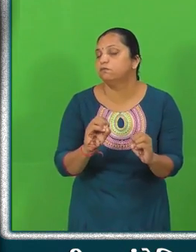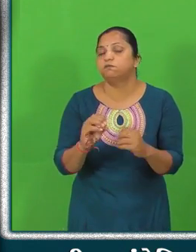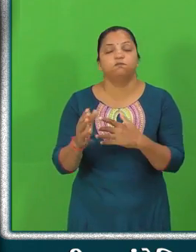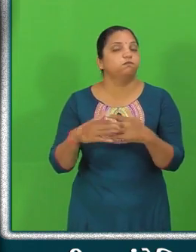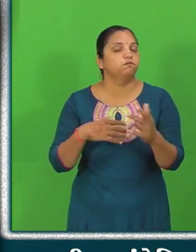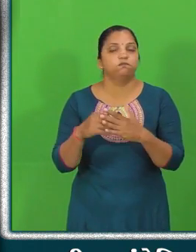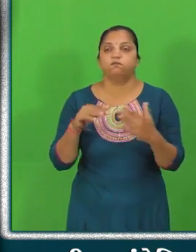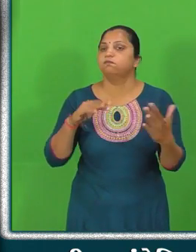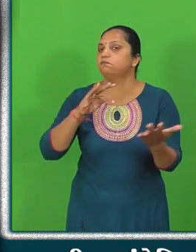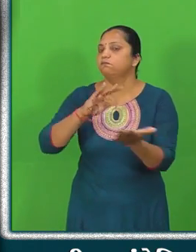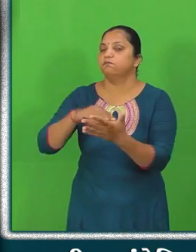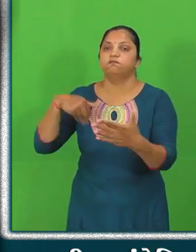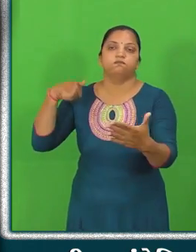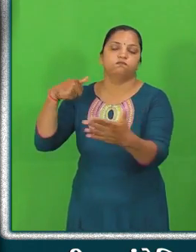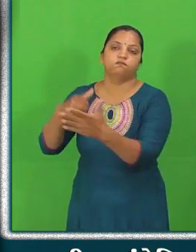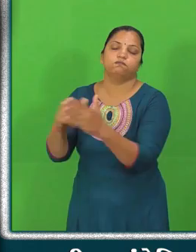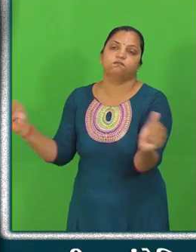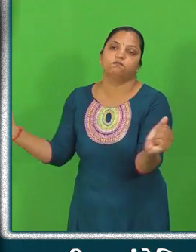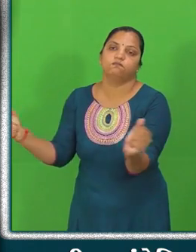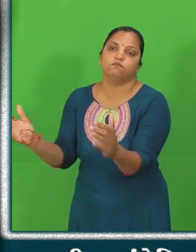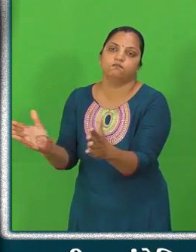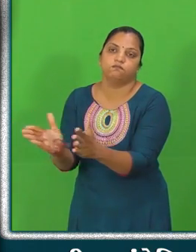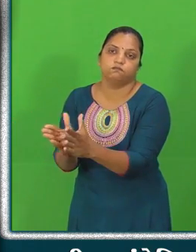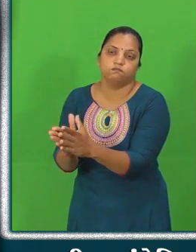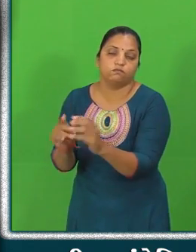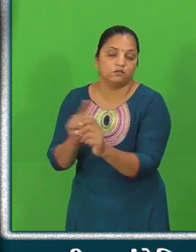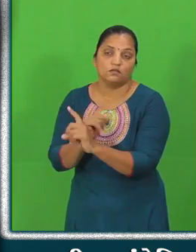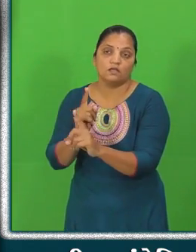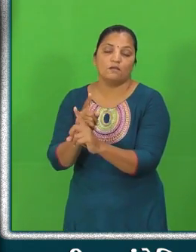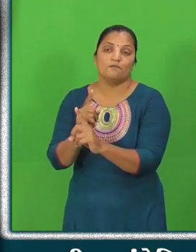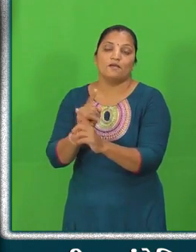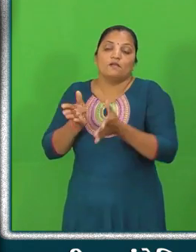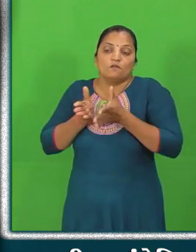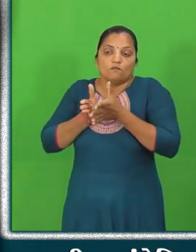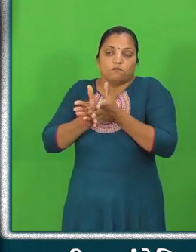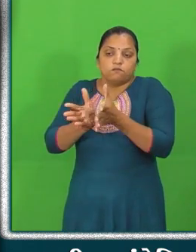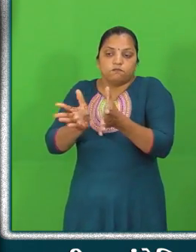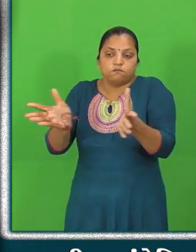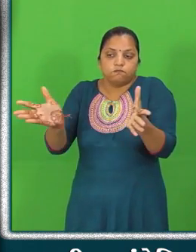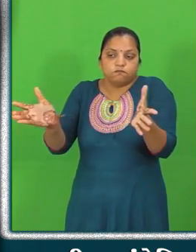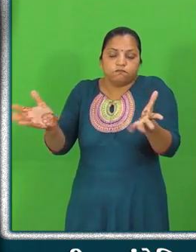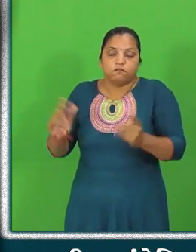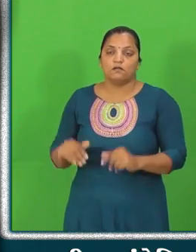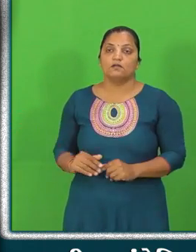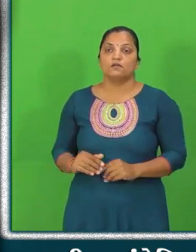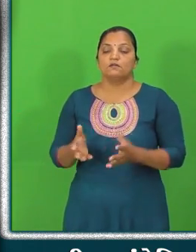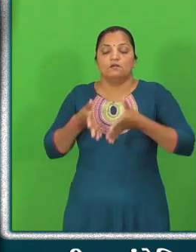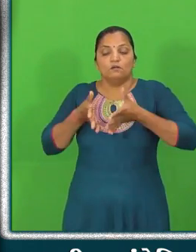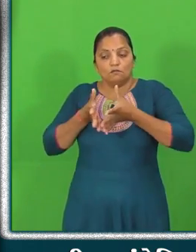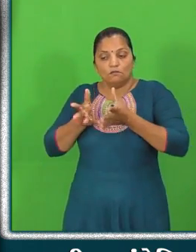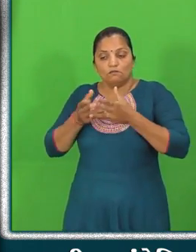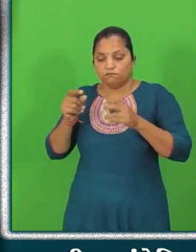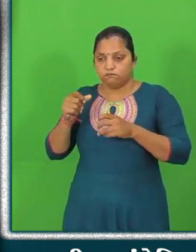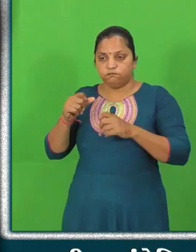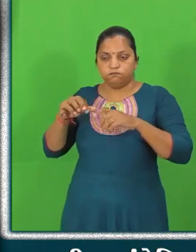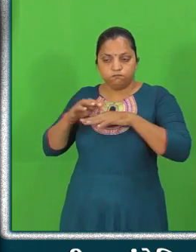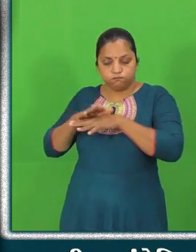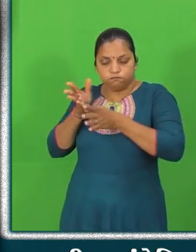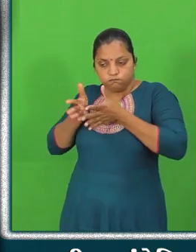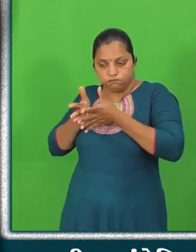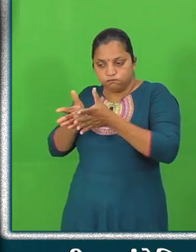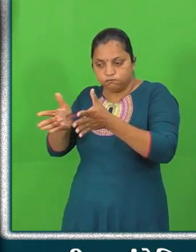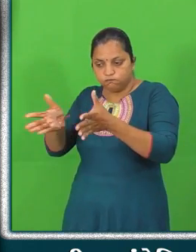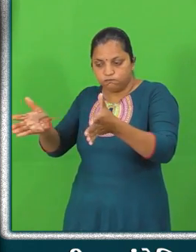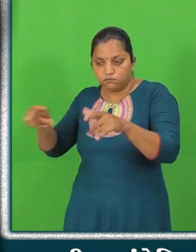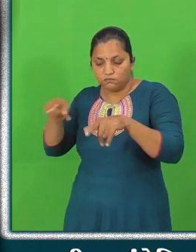ક્યાંય ભેગા થાય, કારણ કે એ કિરણ છૂટા પડે છે, ક્યાંય ભેગા થશે નહીં, એટલે છૂટા પડતા કિરણને હું પાછળ